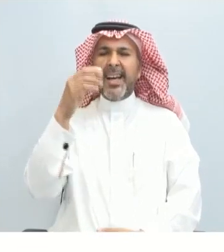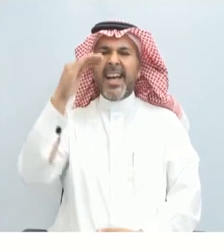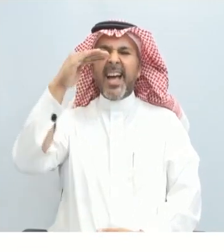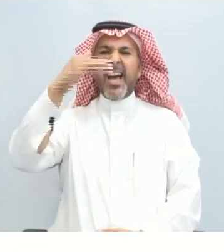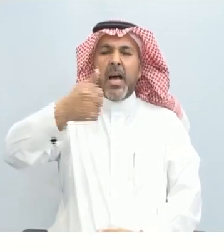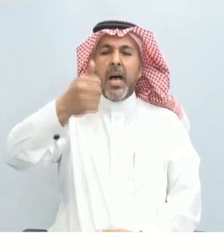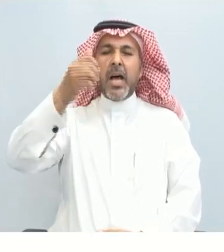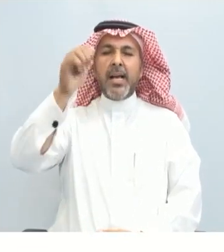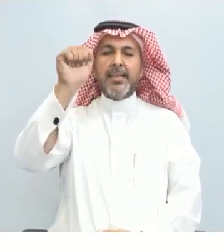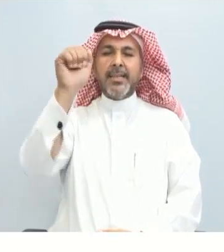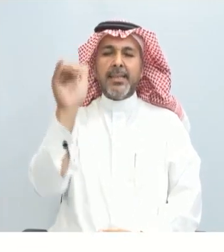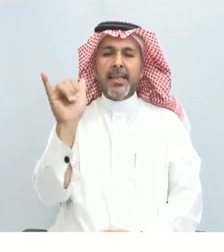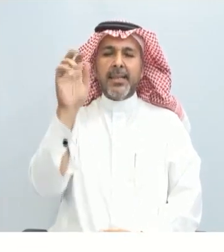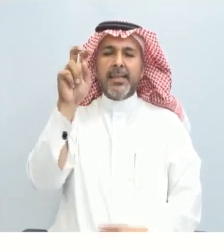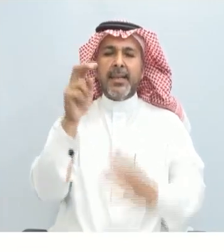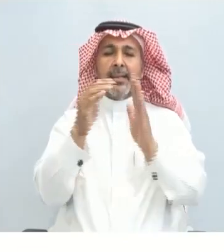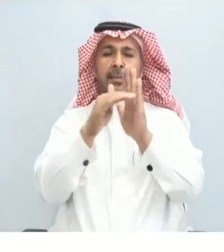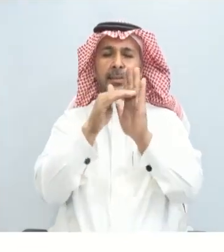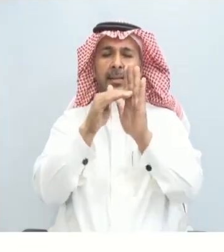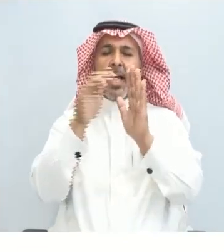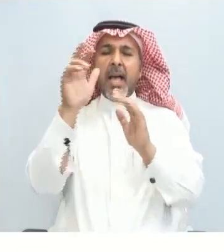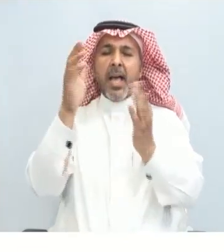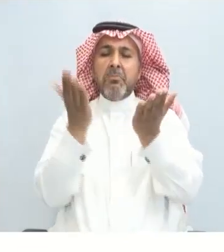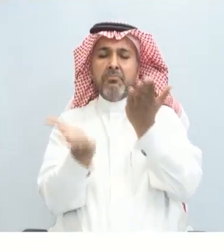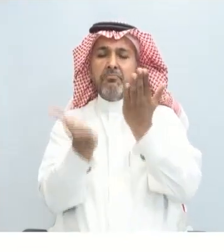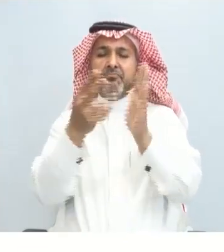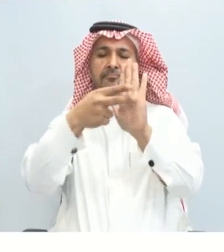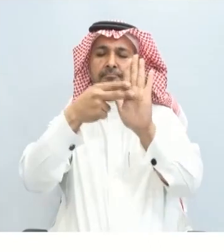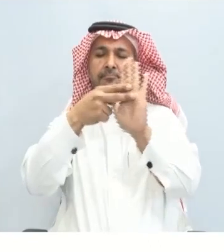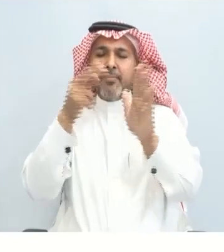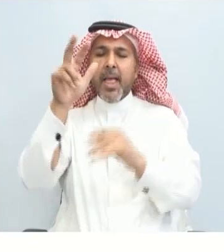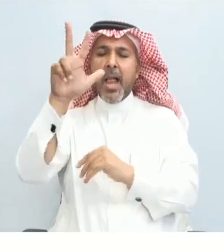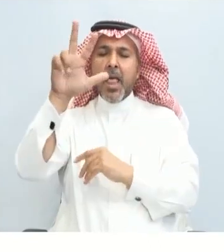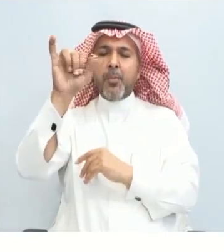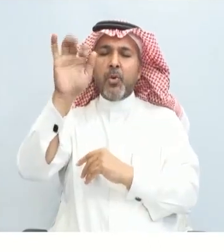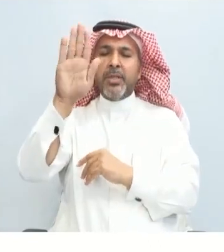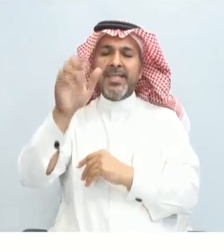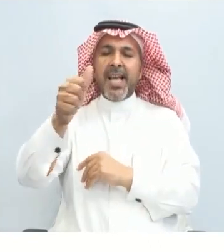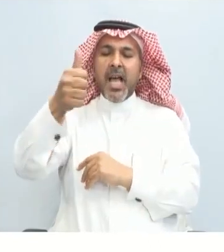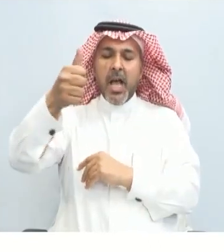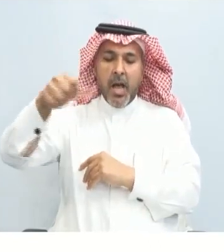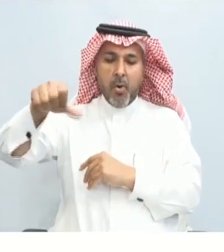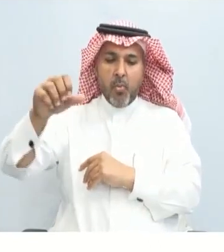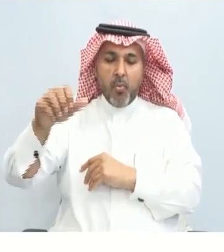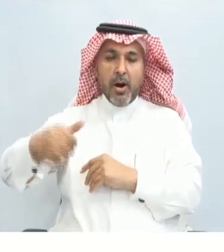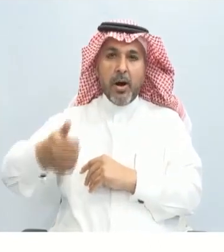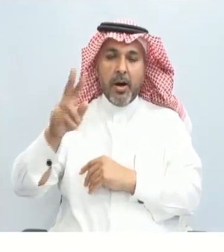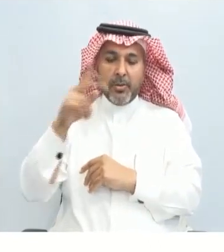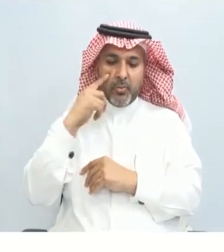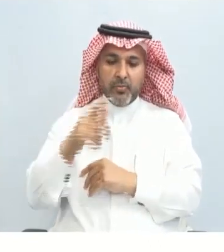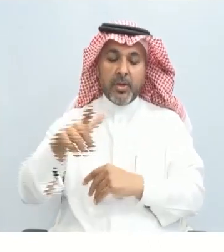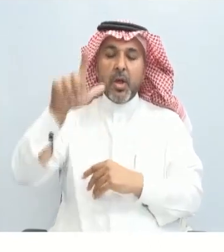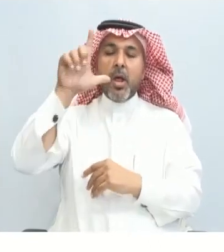هذه اخذناها في الدرس السابق وذكرنا انه اذا كان لدينا نفس اللوغاريتم في الجهتين فم جاك لوغاريتم خ